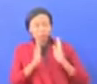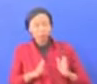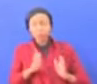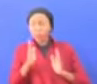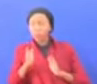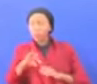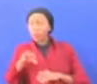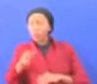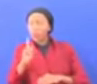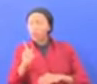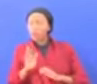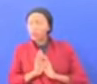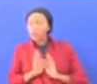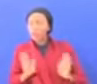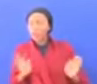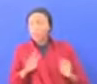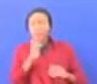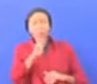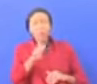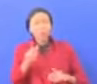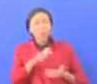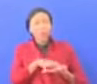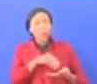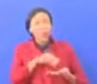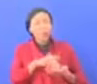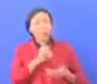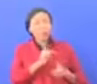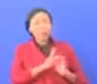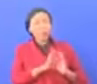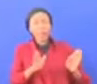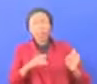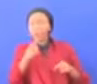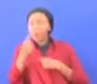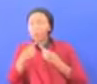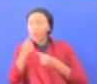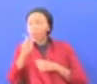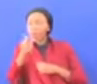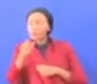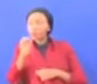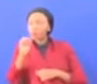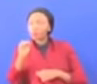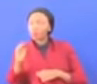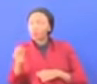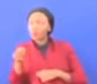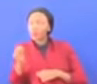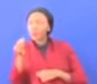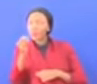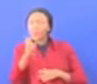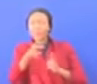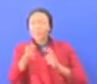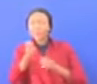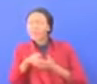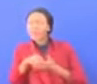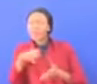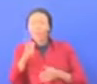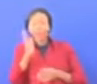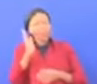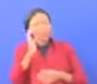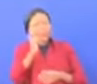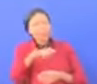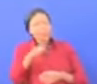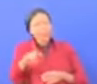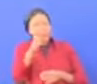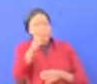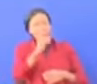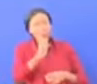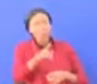tayari. Watu wa ardhi wapo tayari. Uongee na mtu wa madini, watafute gharama, wakasikiliza wananchi. Wananchi wanachanganya, kuna watu ambao wana haki na